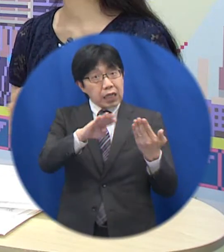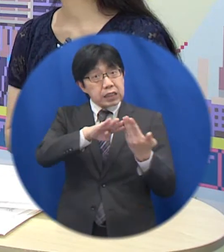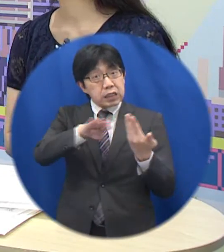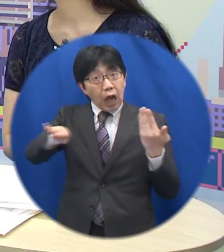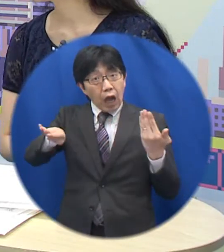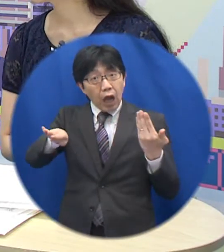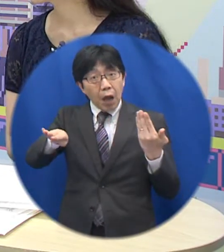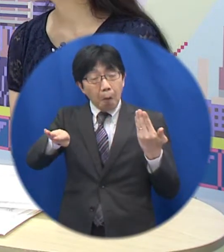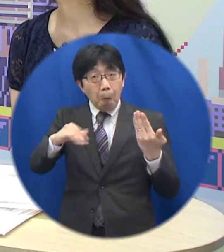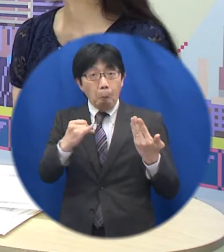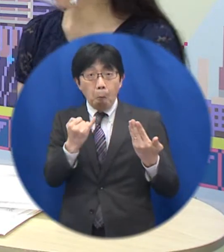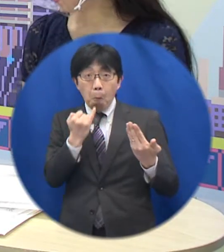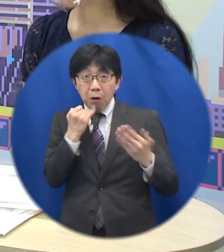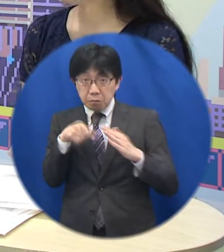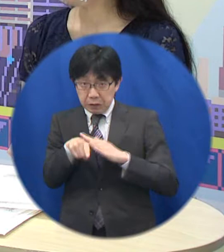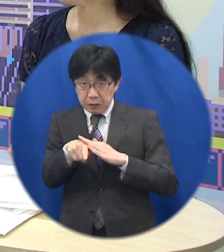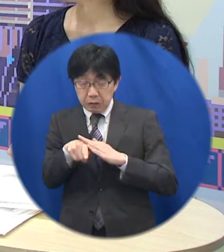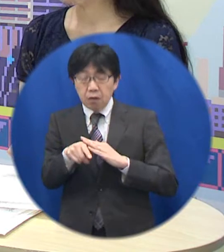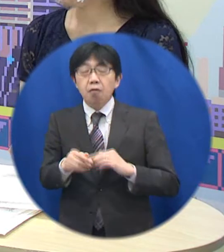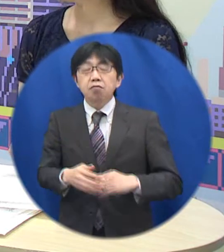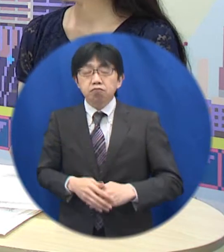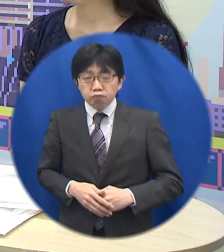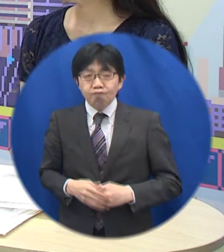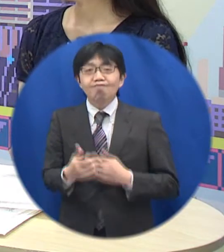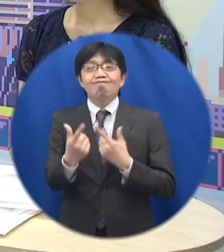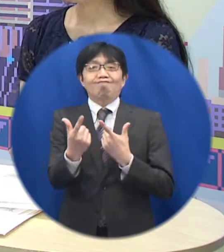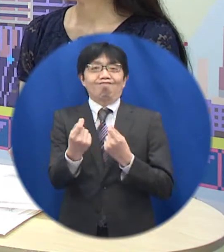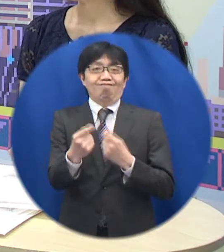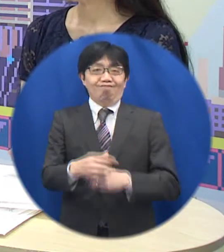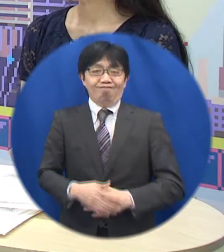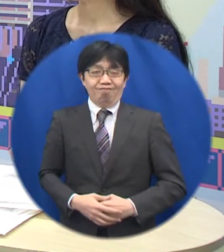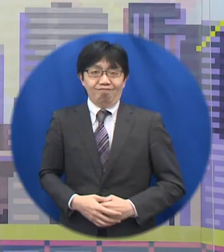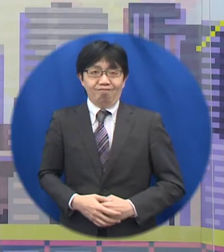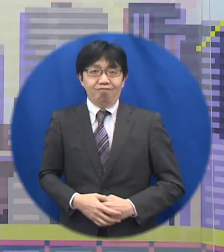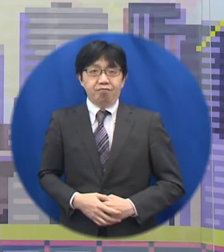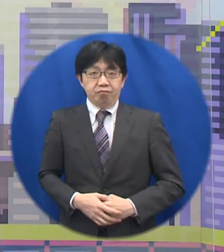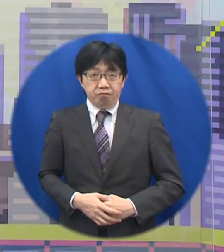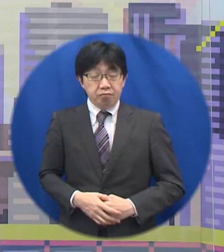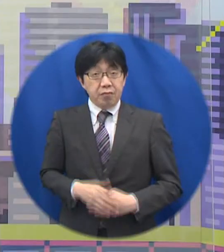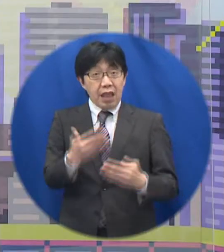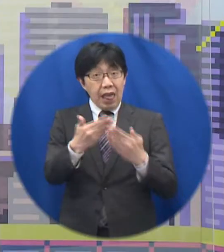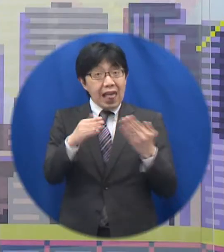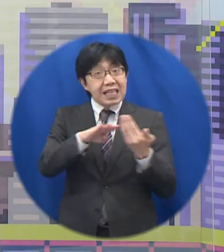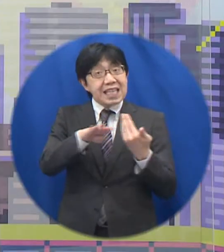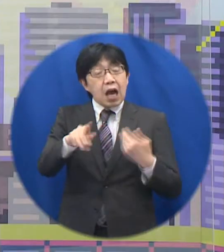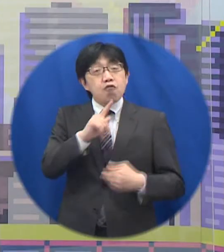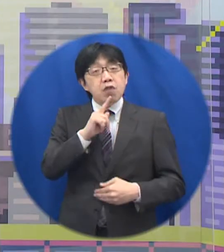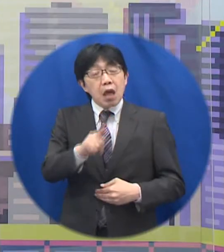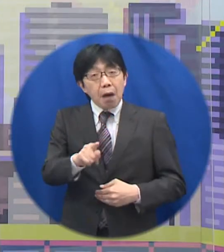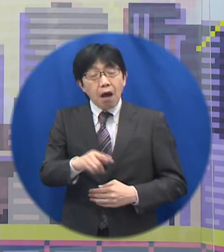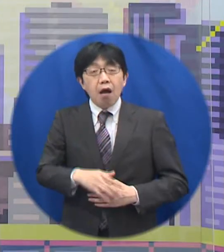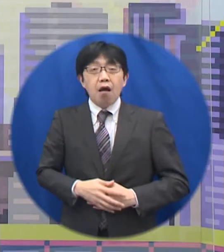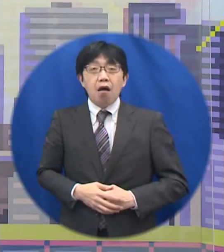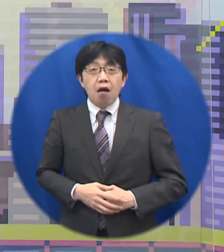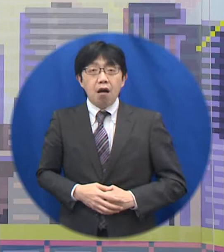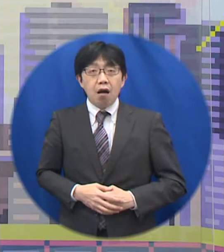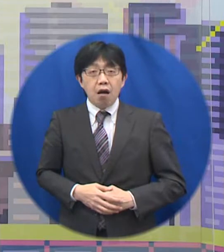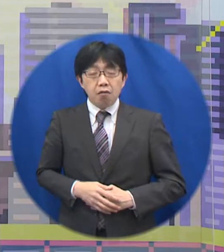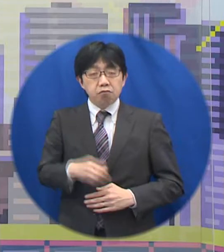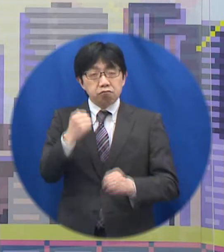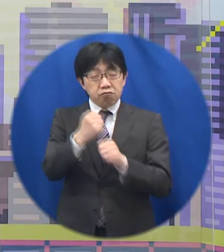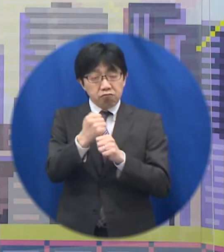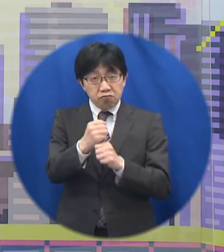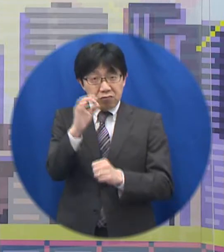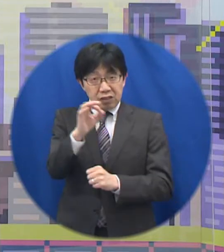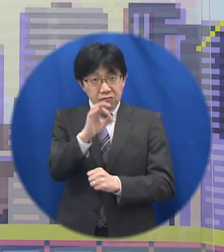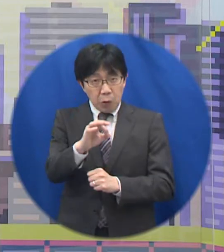いろいろと挑戦できそうですね。 そうですね、はい、絵画以外では具体的にどのような作